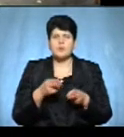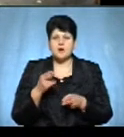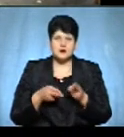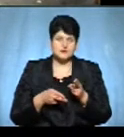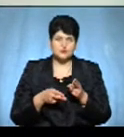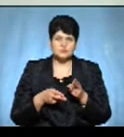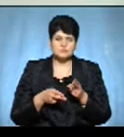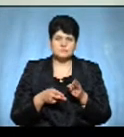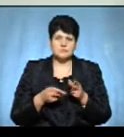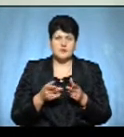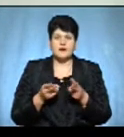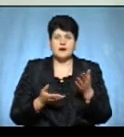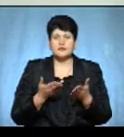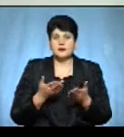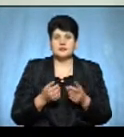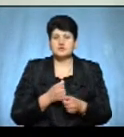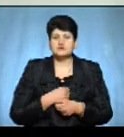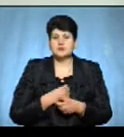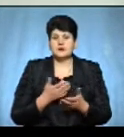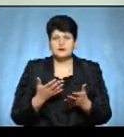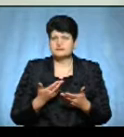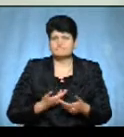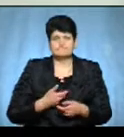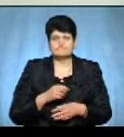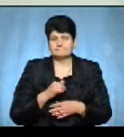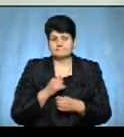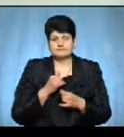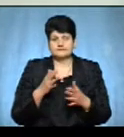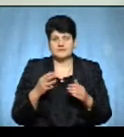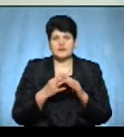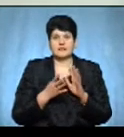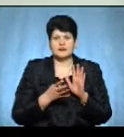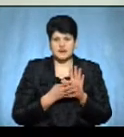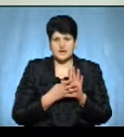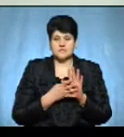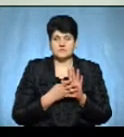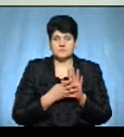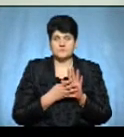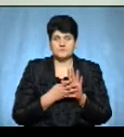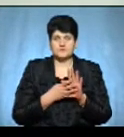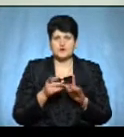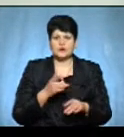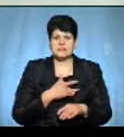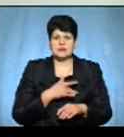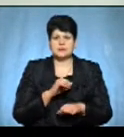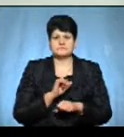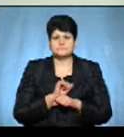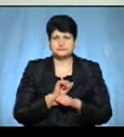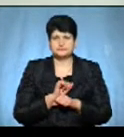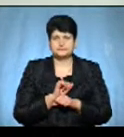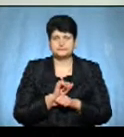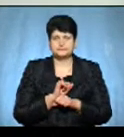але, на жаль, він не вижив. І 19-го його серце